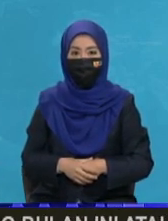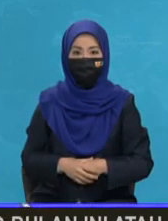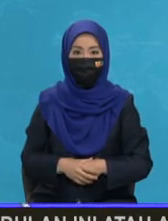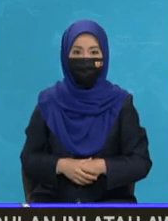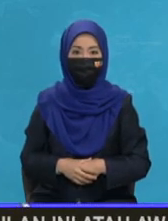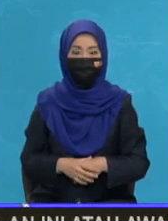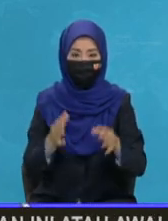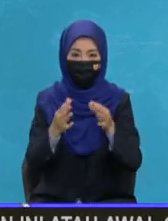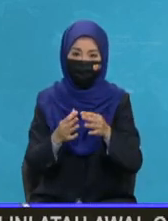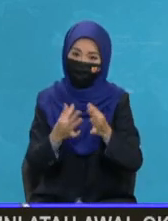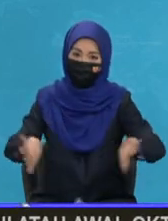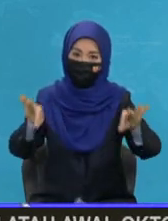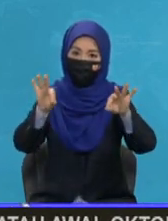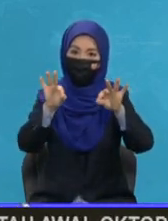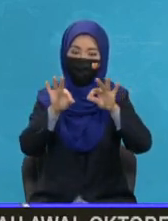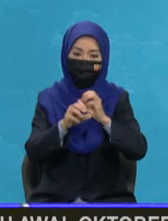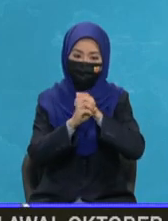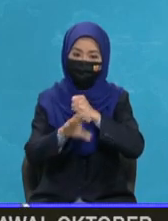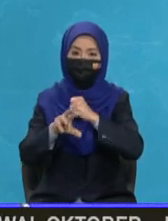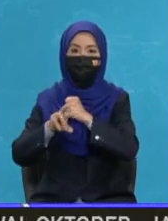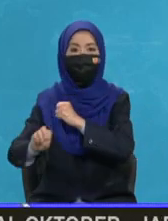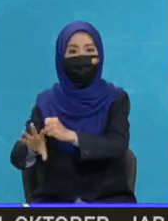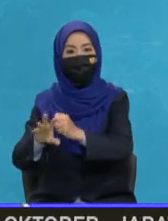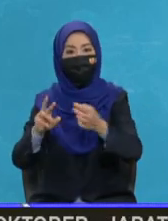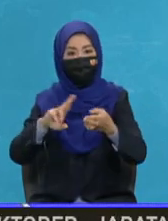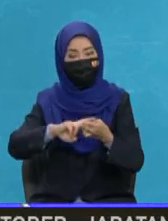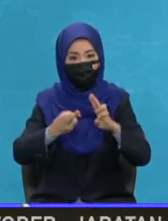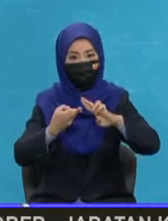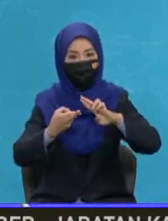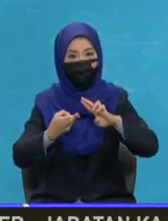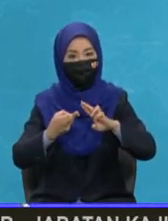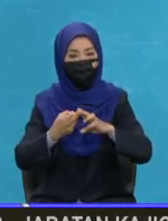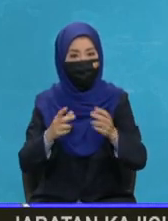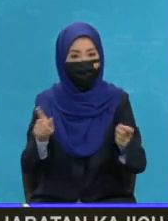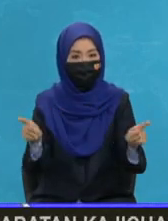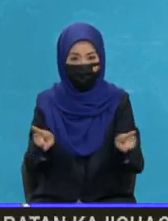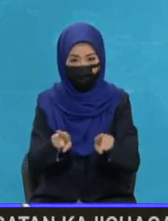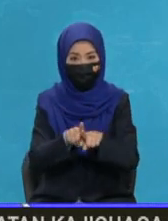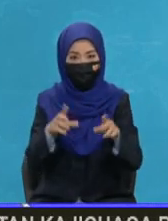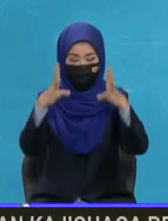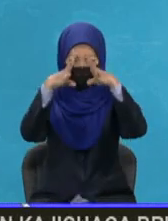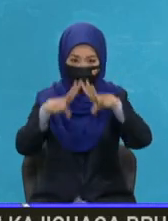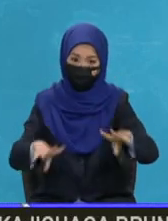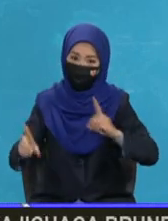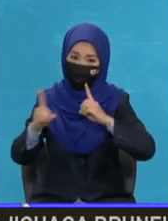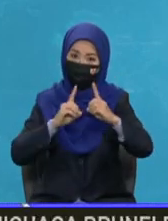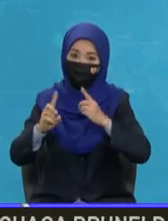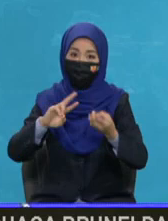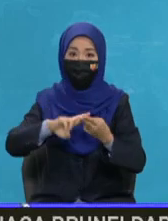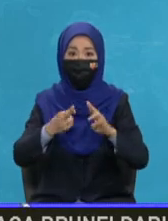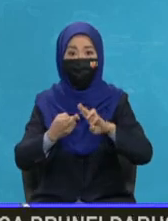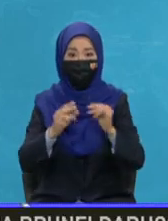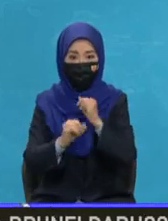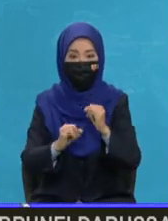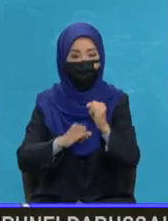Hai undepo to save the promotional relations and Cooperation with Asian download fatness International